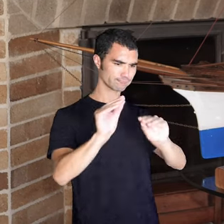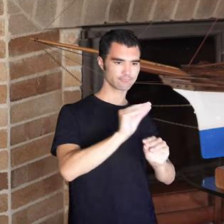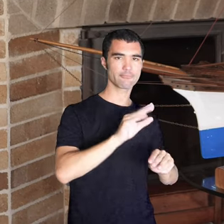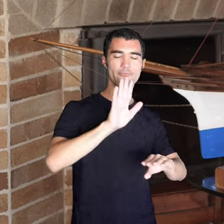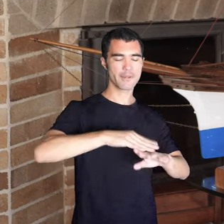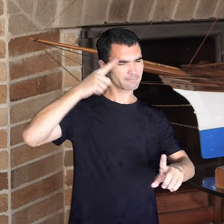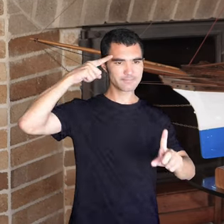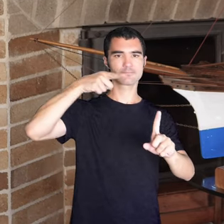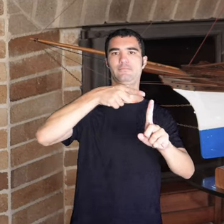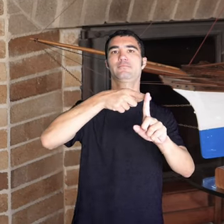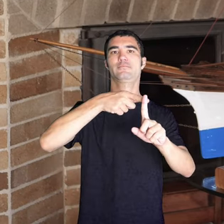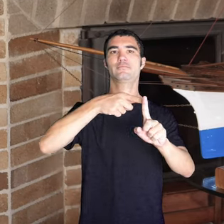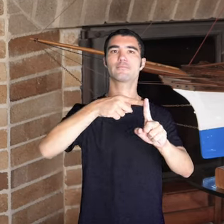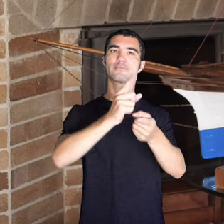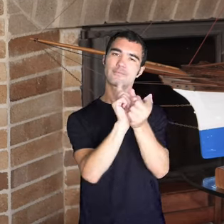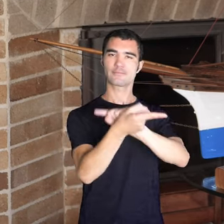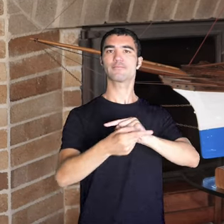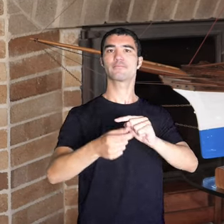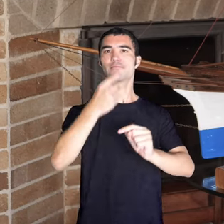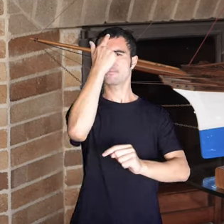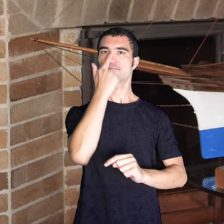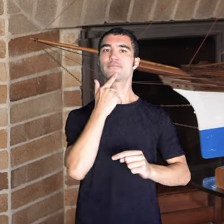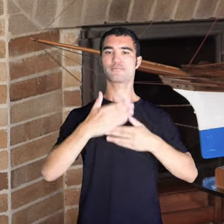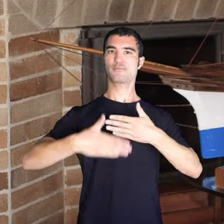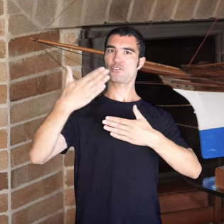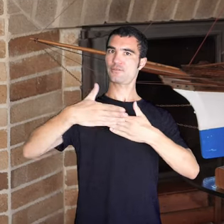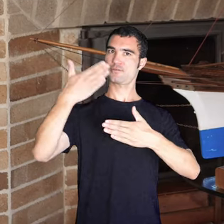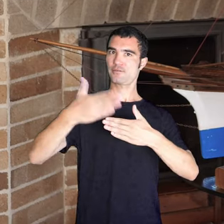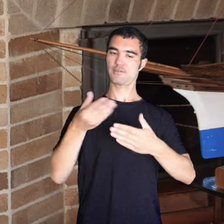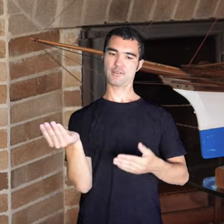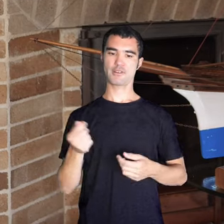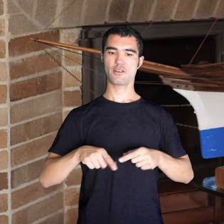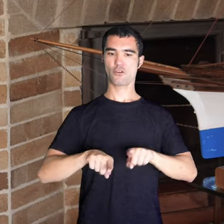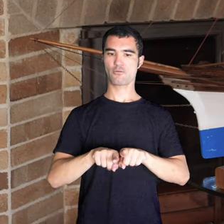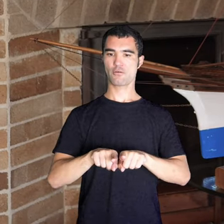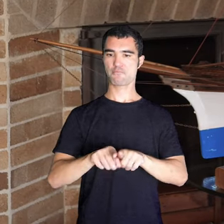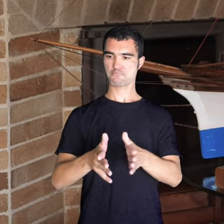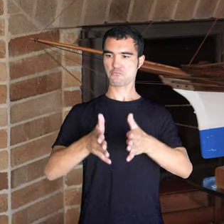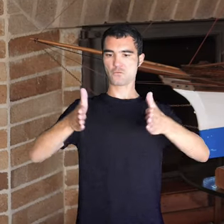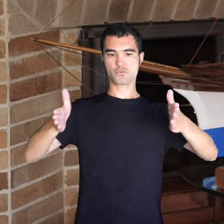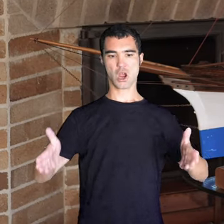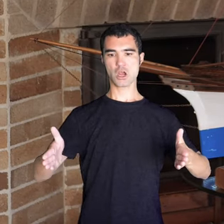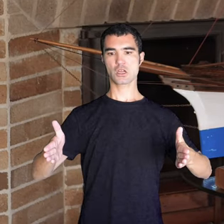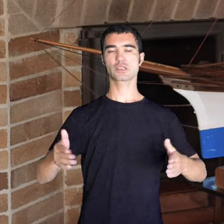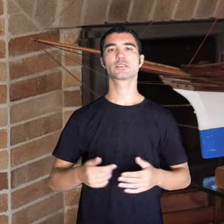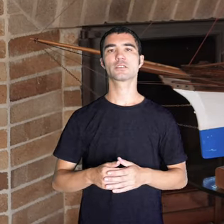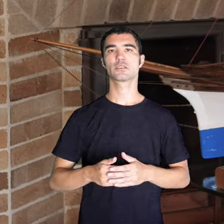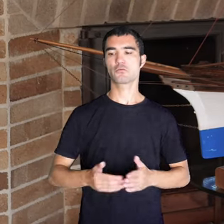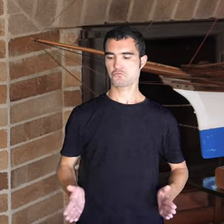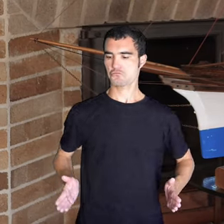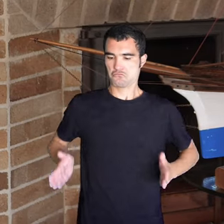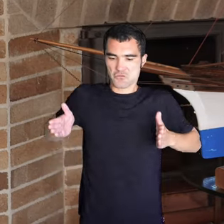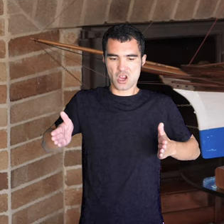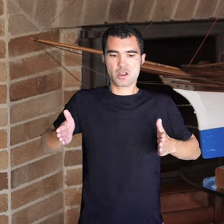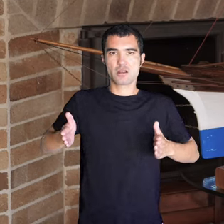fer-vos un poc més moderns, és a dir, dar-vos un poc més de màniga, un poc més de mura i